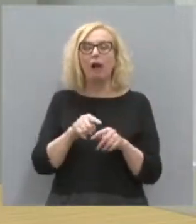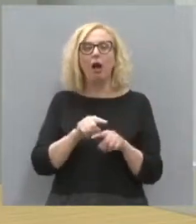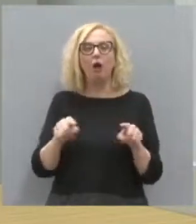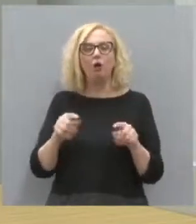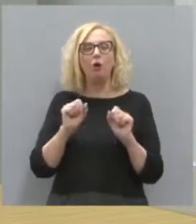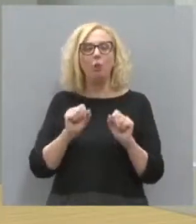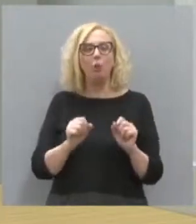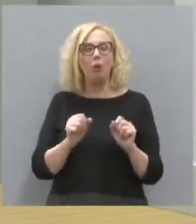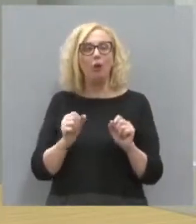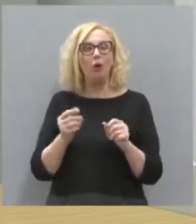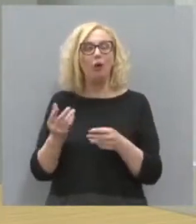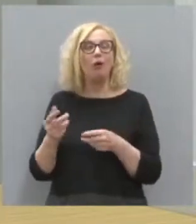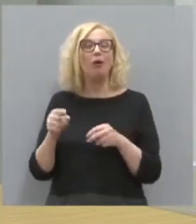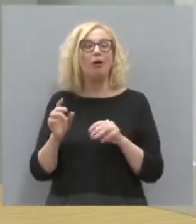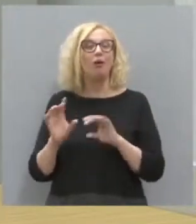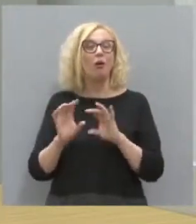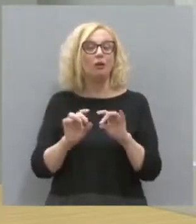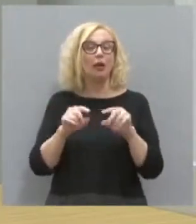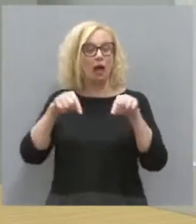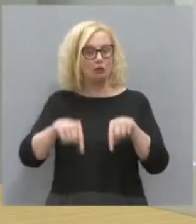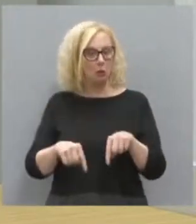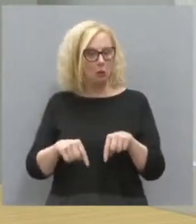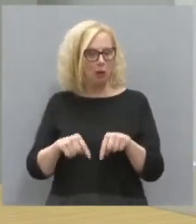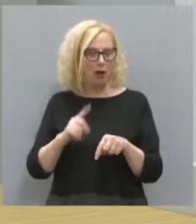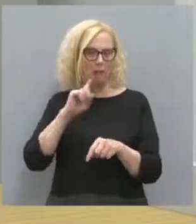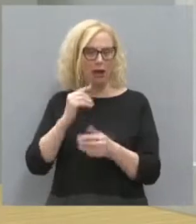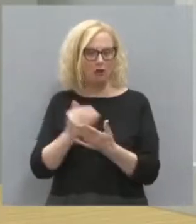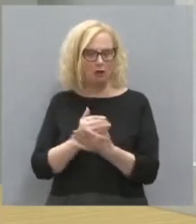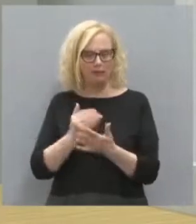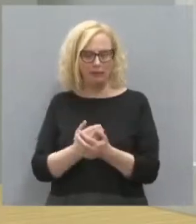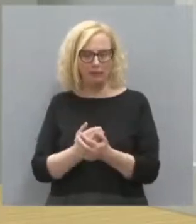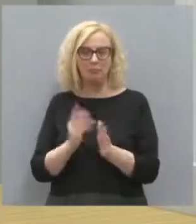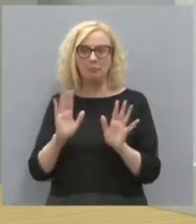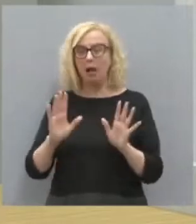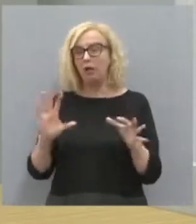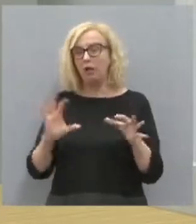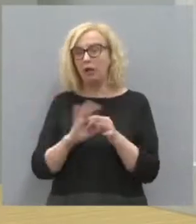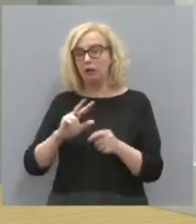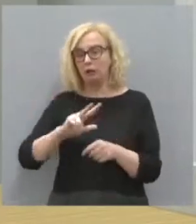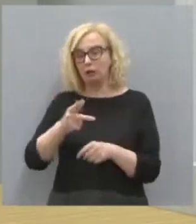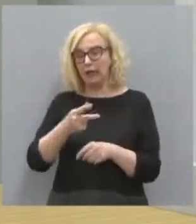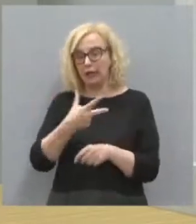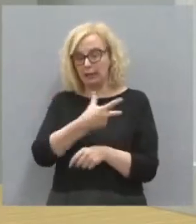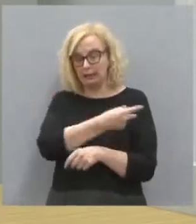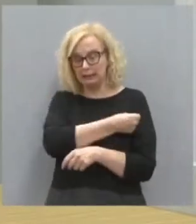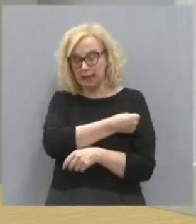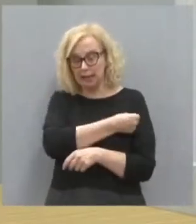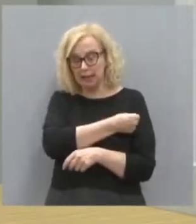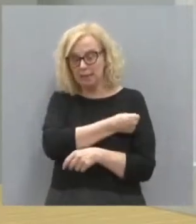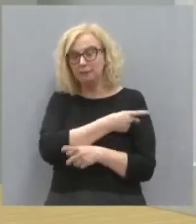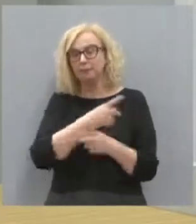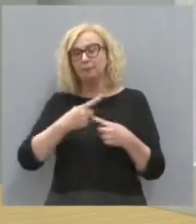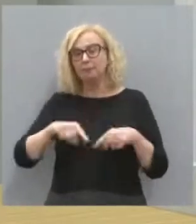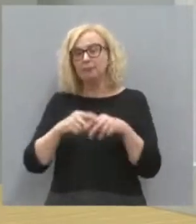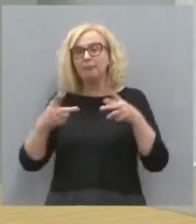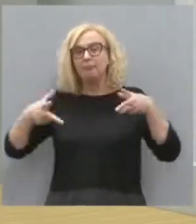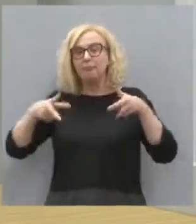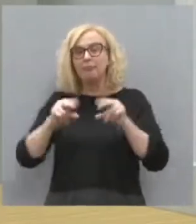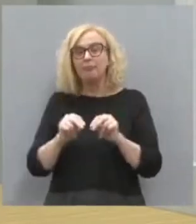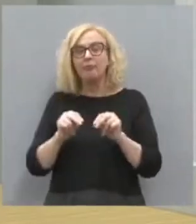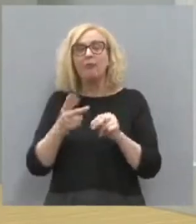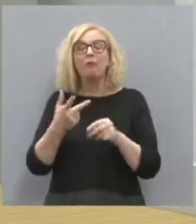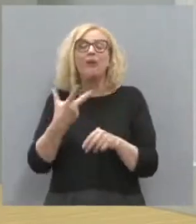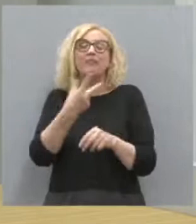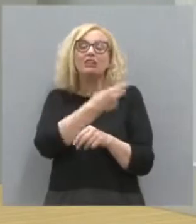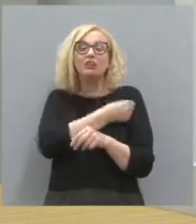portare la variante presto di noi il cuore che arrivato alla terza dose non ci stanchiamo mai di ripetere che la vaccinazione non significa escludere al cento